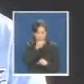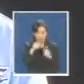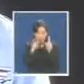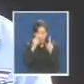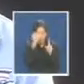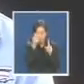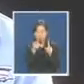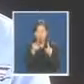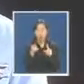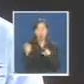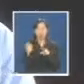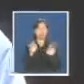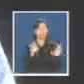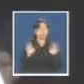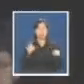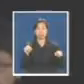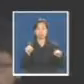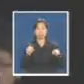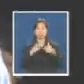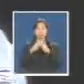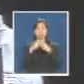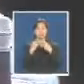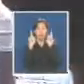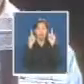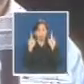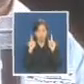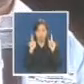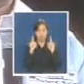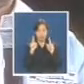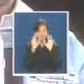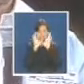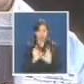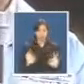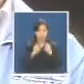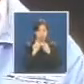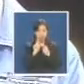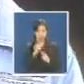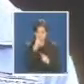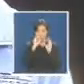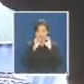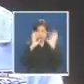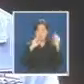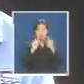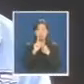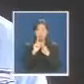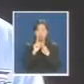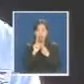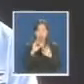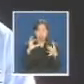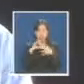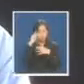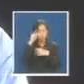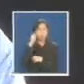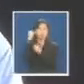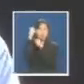กันโดยเฉพาะอย่างยิ่งนะครับผมคิดว่าเป็นที่ประจักษ์ชัดแจ้งว่าการชุมนุ